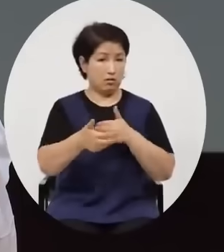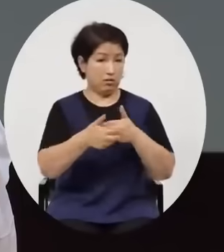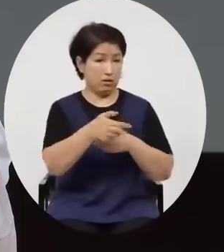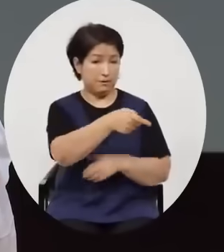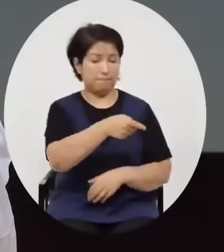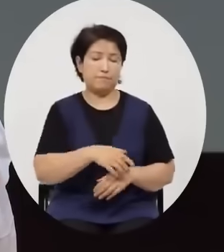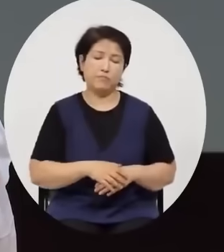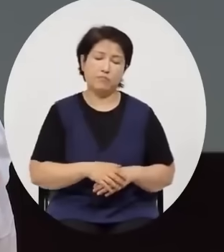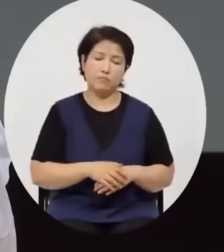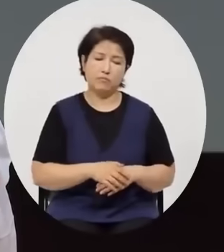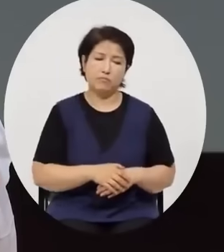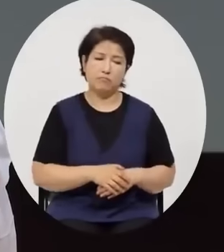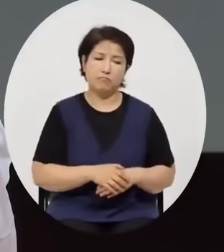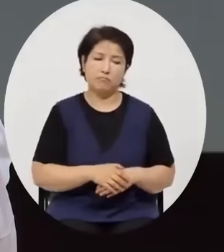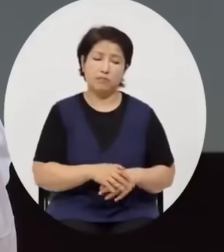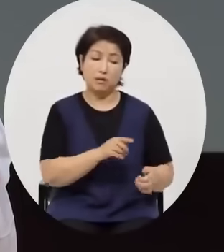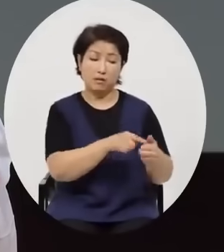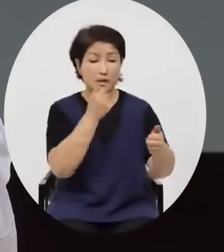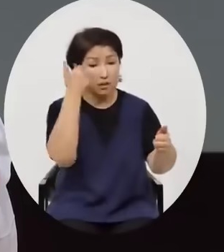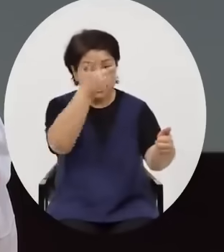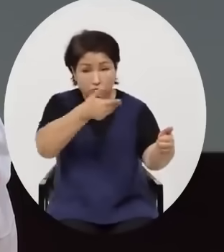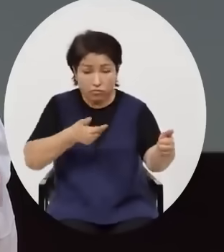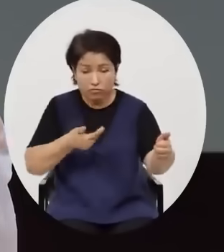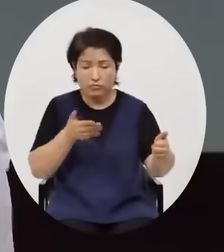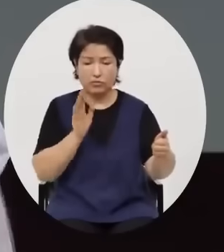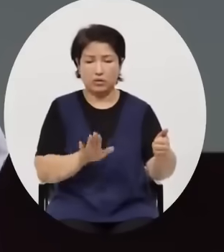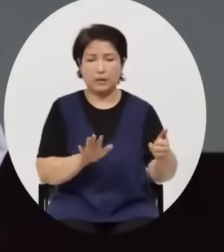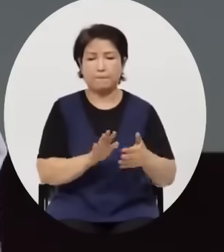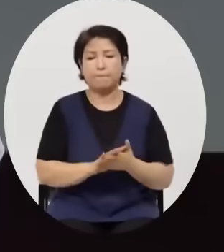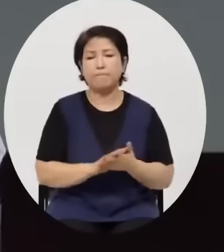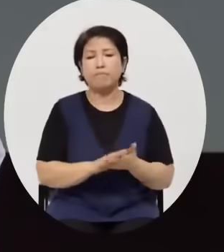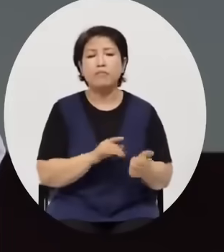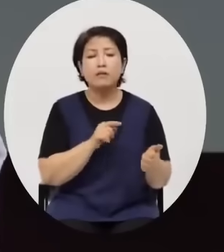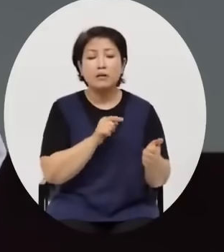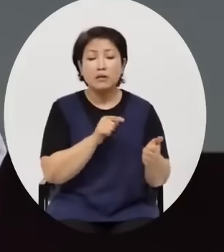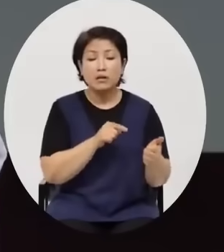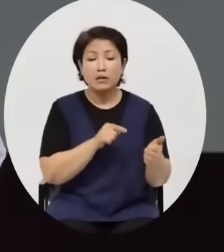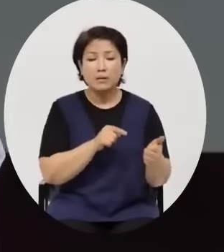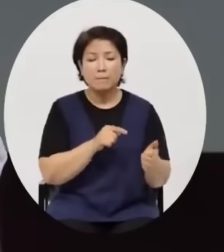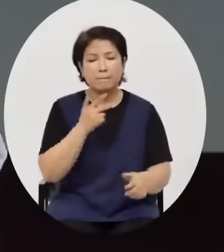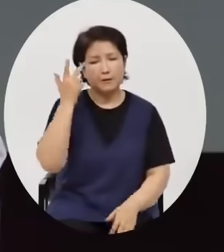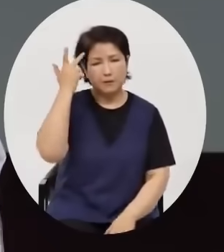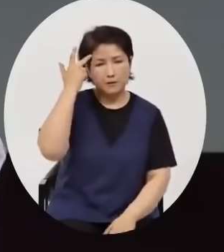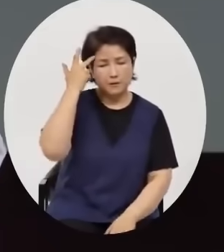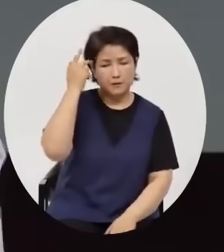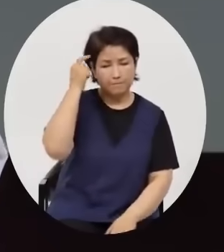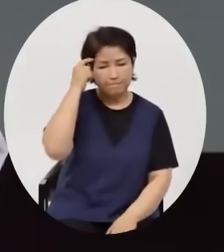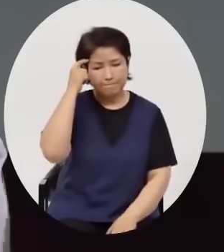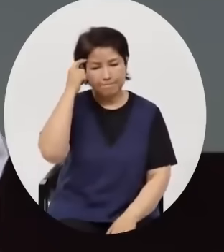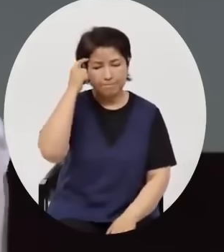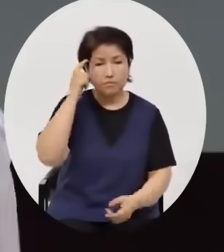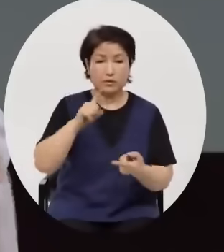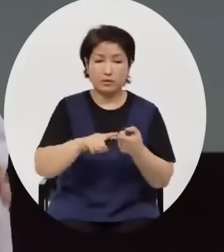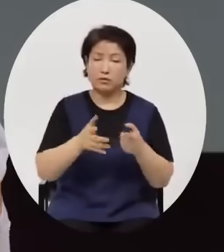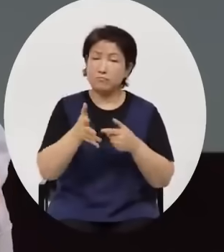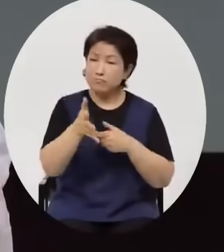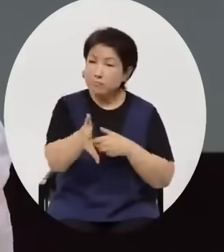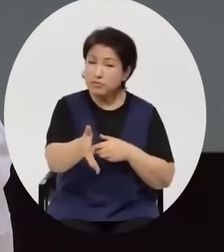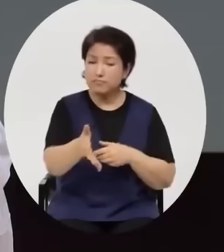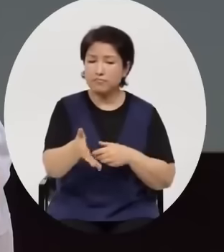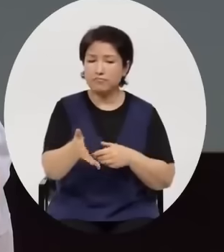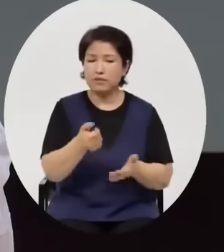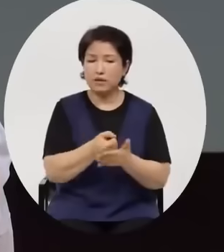그분이 질문을 했는데 자기가 이제 그 정신부 부분의 전문이잖아, 그죠?